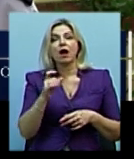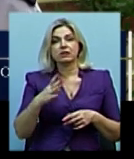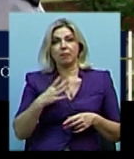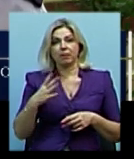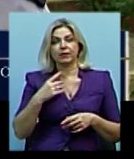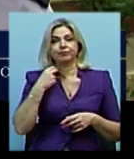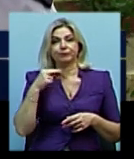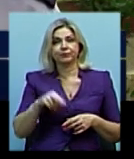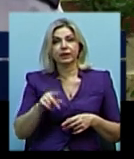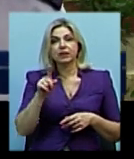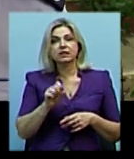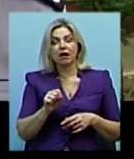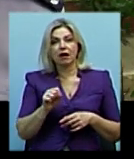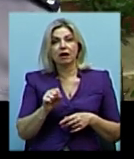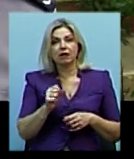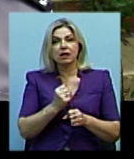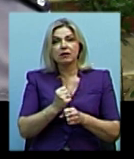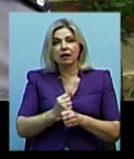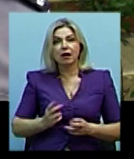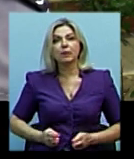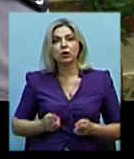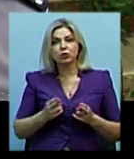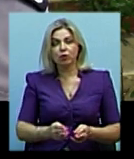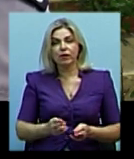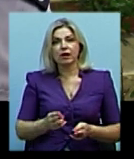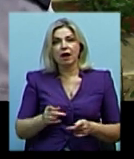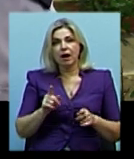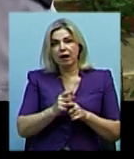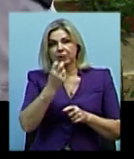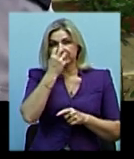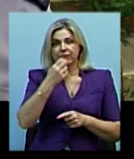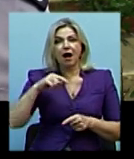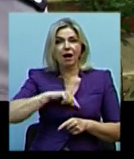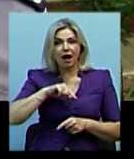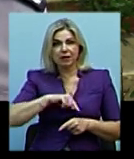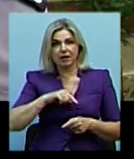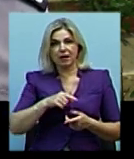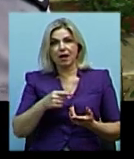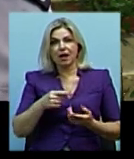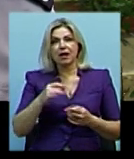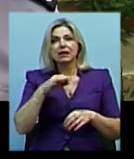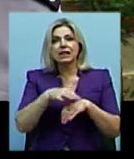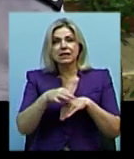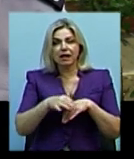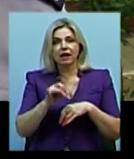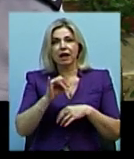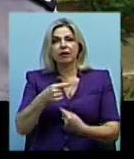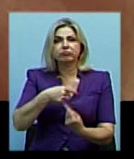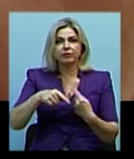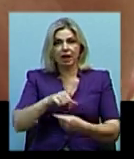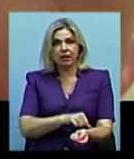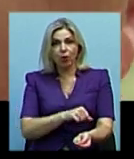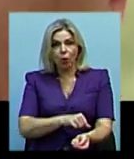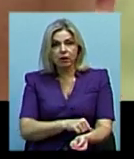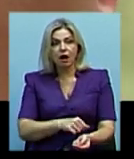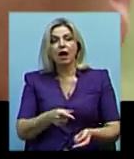кримінальної відповідальності за скоєння злочинів корисного насильницького характеру та пов'язаних з незаконним обігом наркотиків. Дійсно,